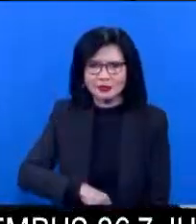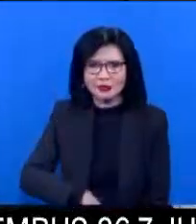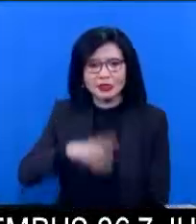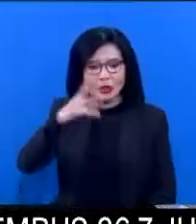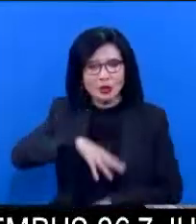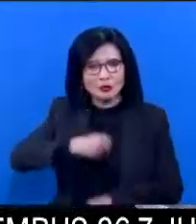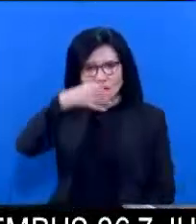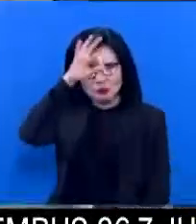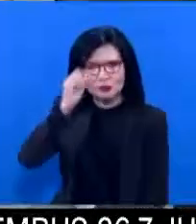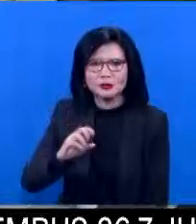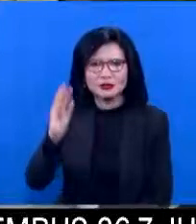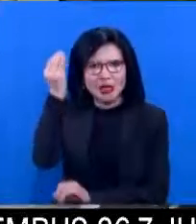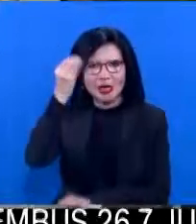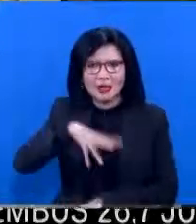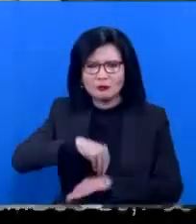Jakarta Pusat.